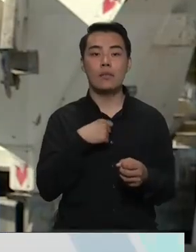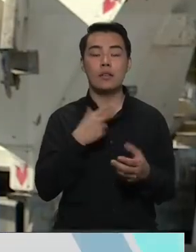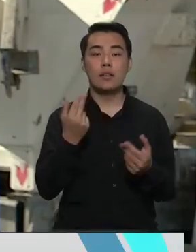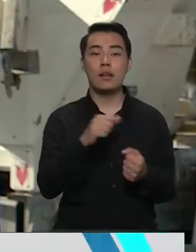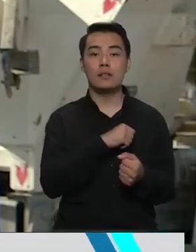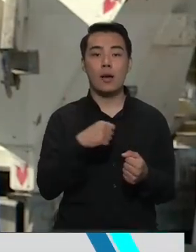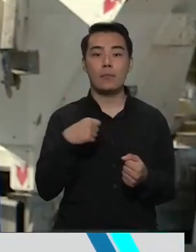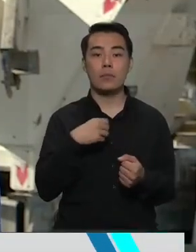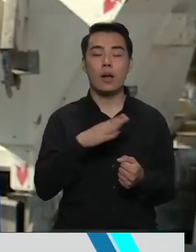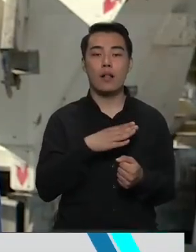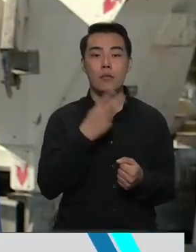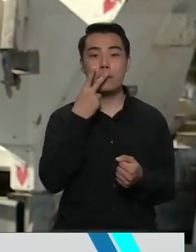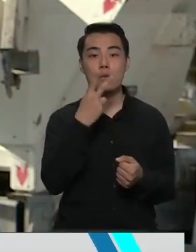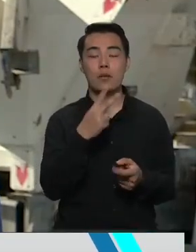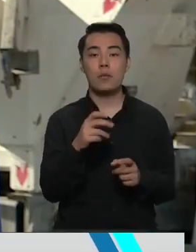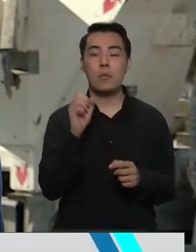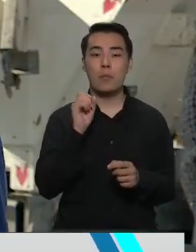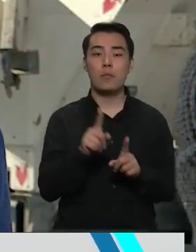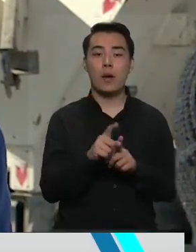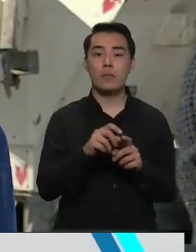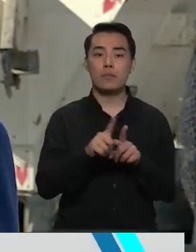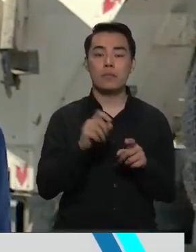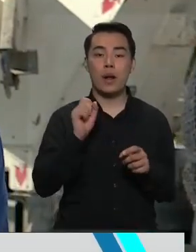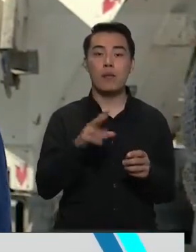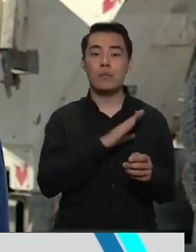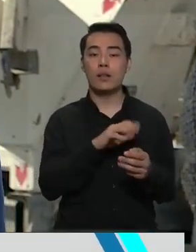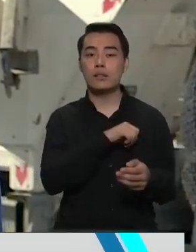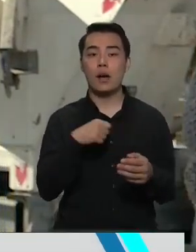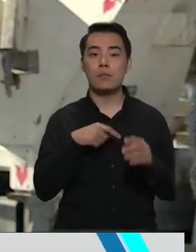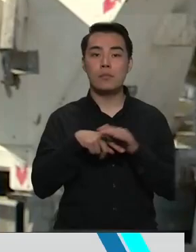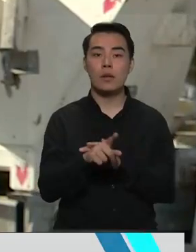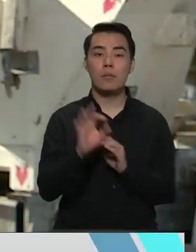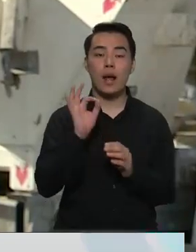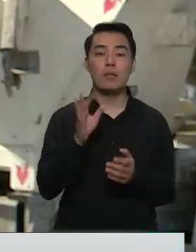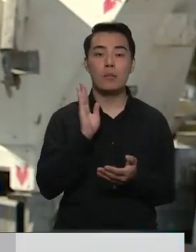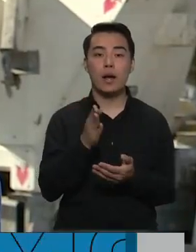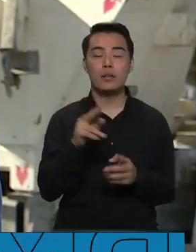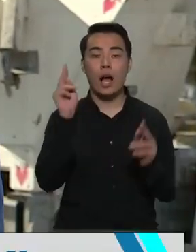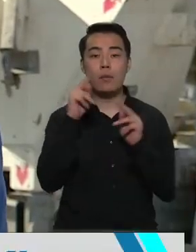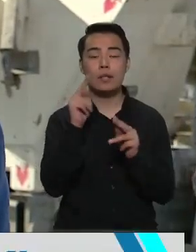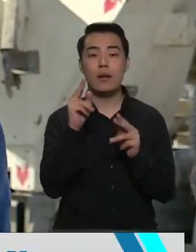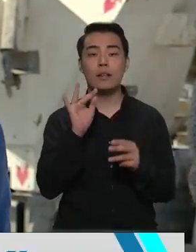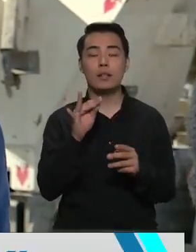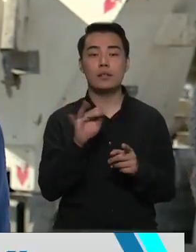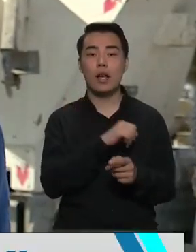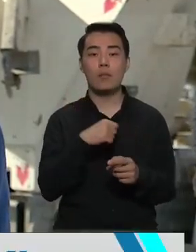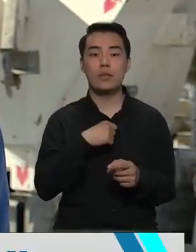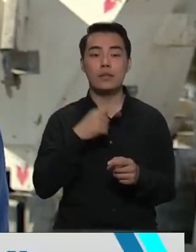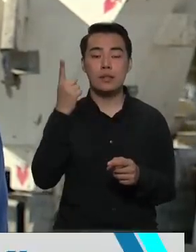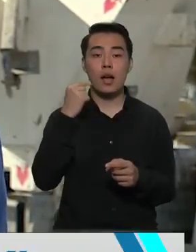действительно выглядит очень правильным с точки зрения моего представления в образовании и уверен что